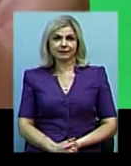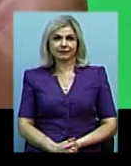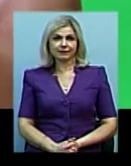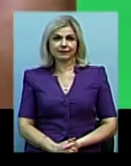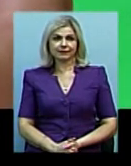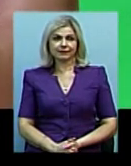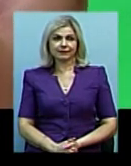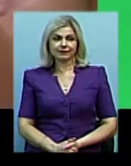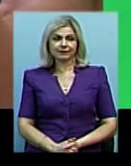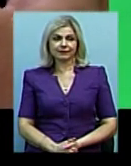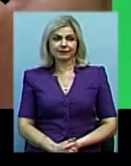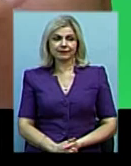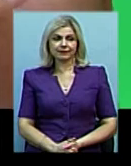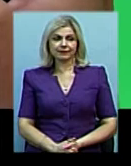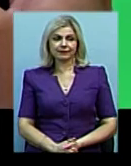сюди, Давид.